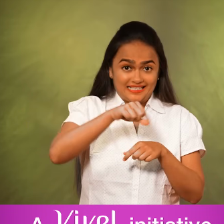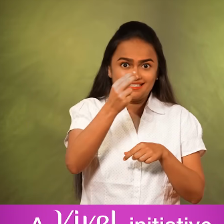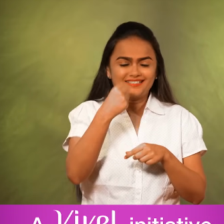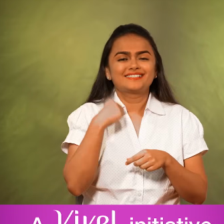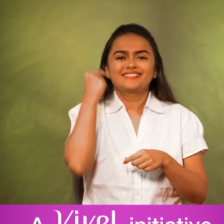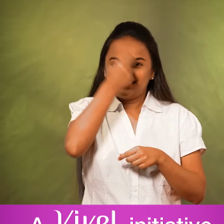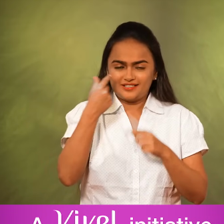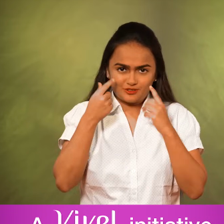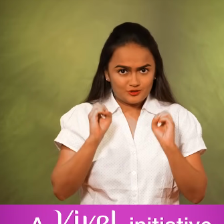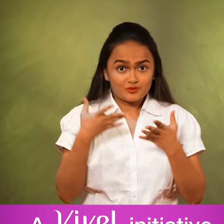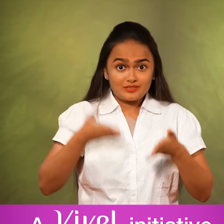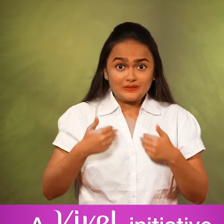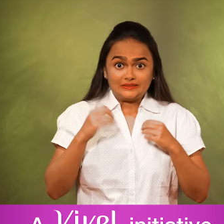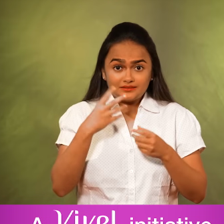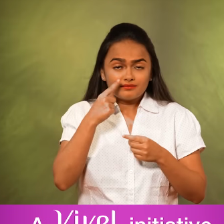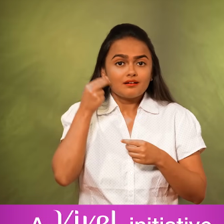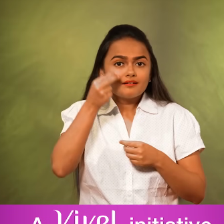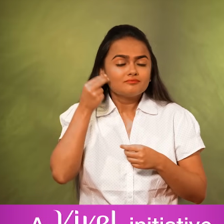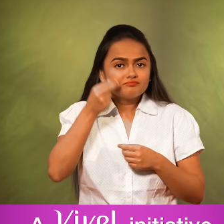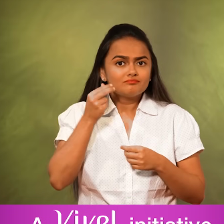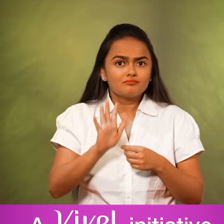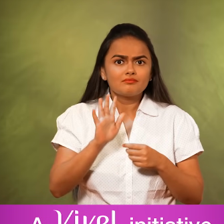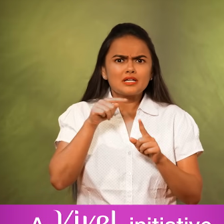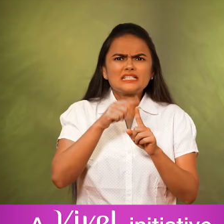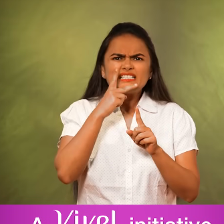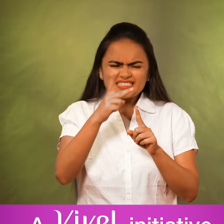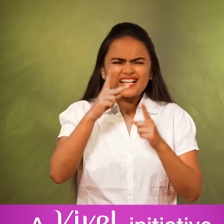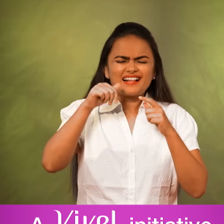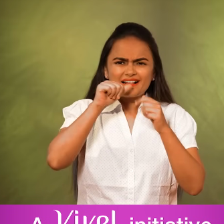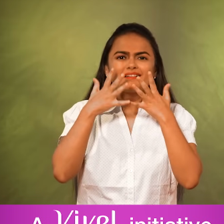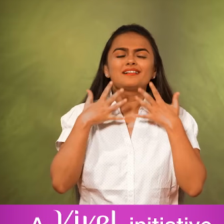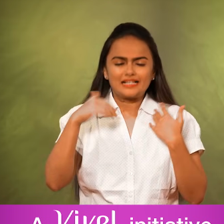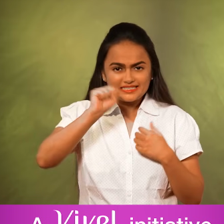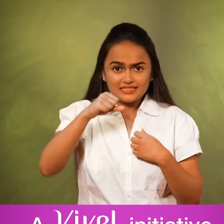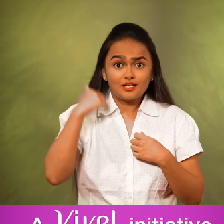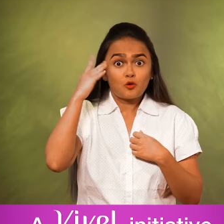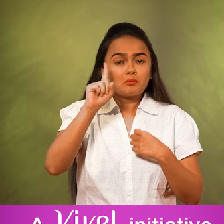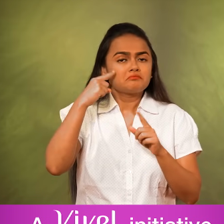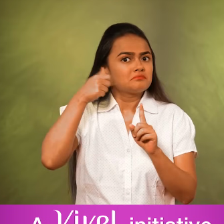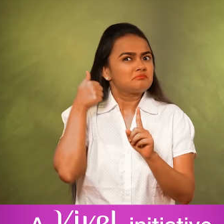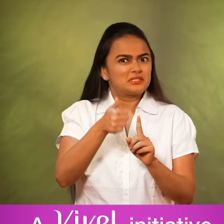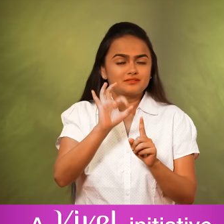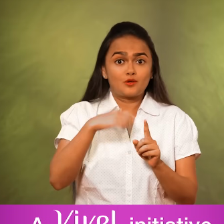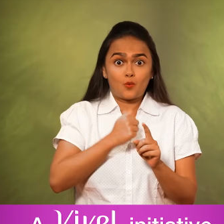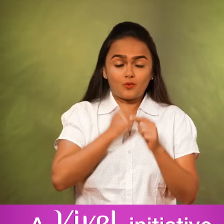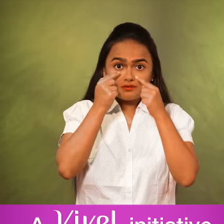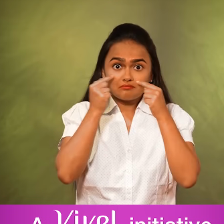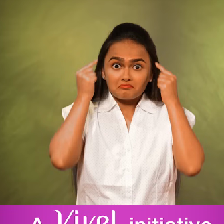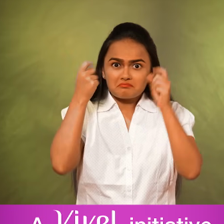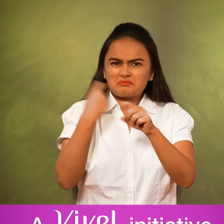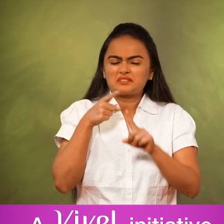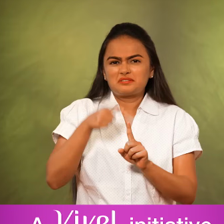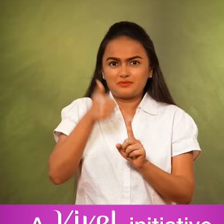वो जम नहीं पाया, so I have to use this and I will start doing this. It looks messy and it is messy, but it really